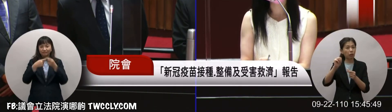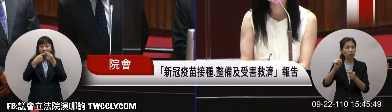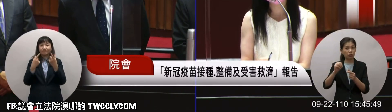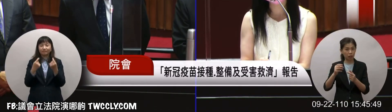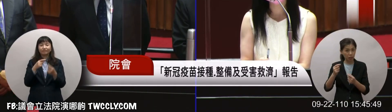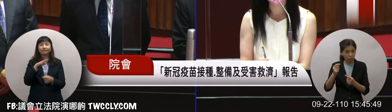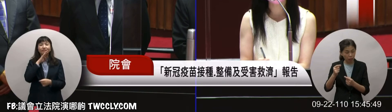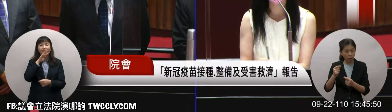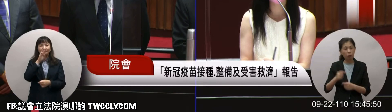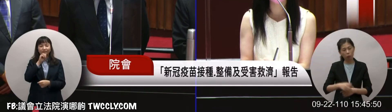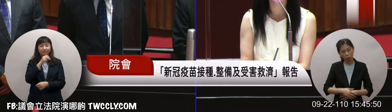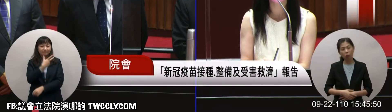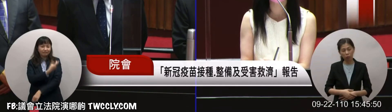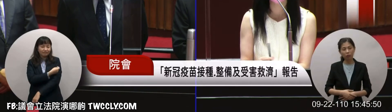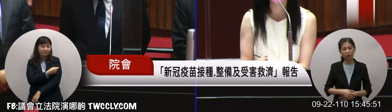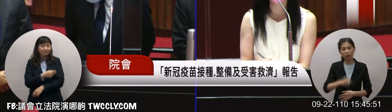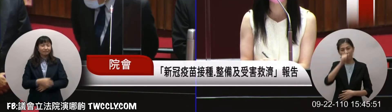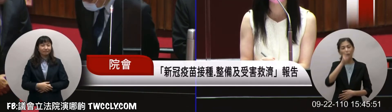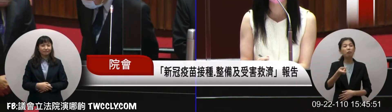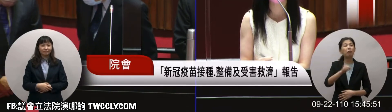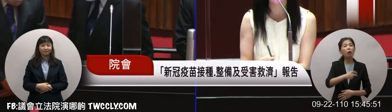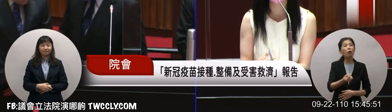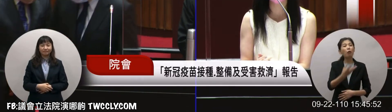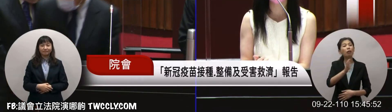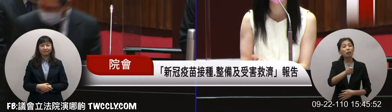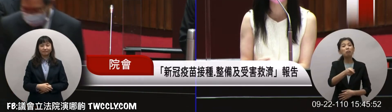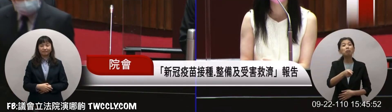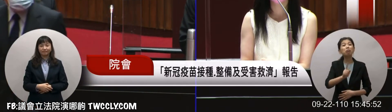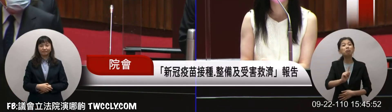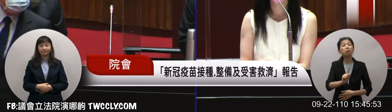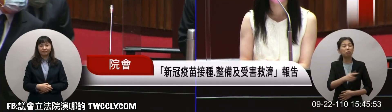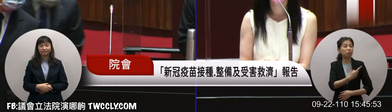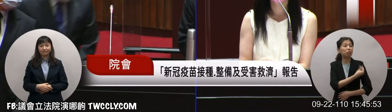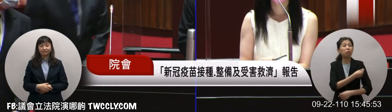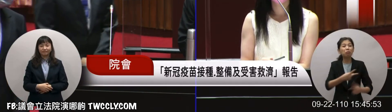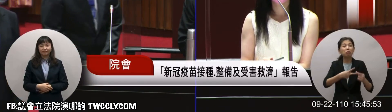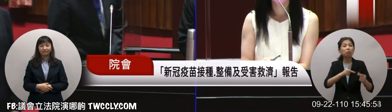也是莫德纳。哦，好，那我们花敬群市长，你打了第二剂了吗？